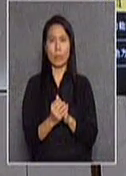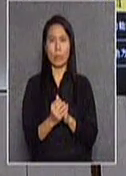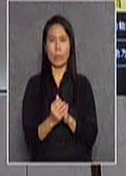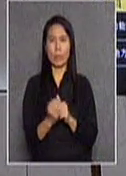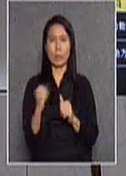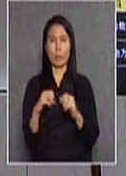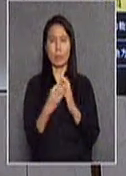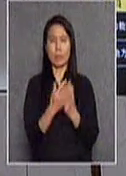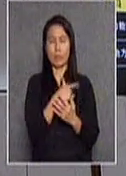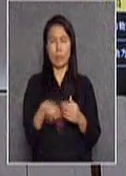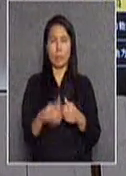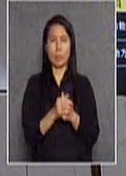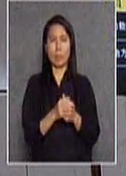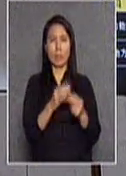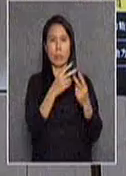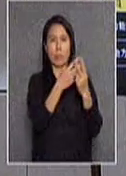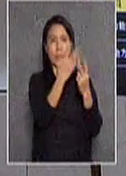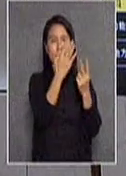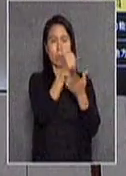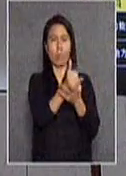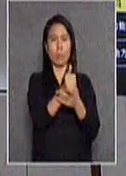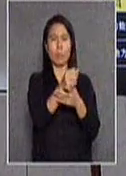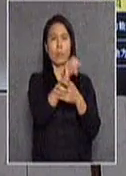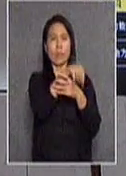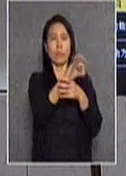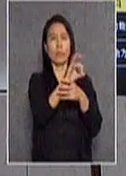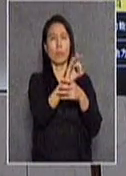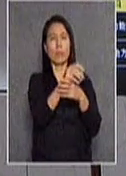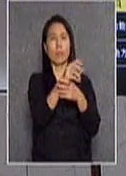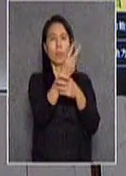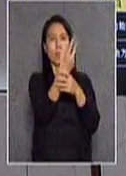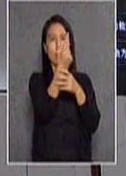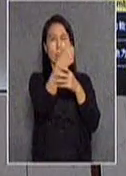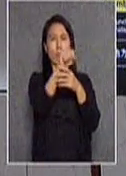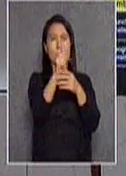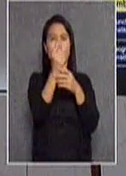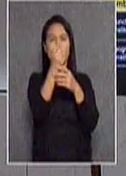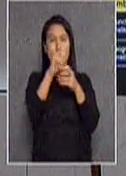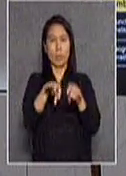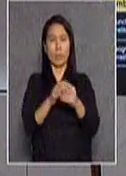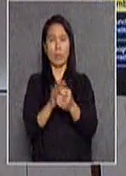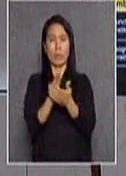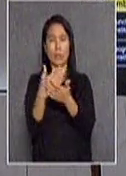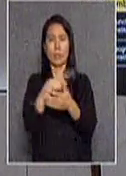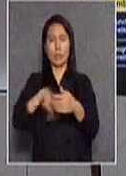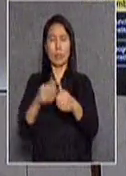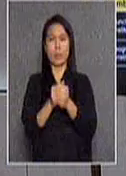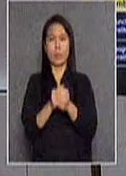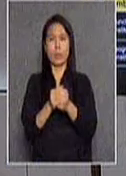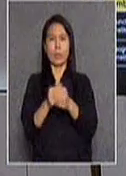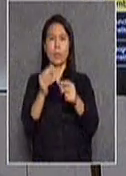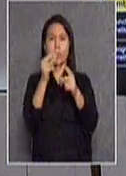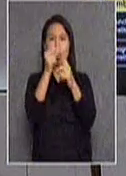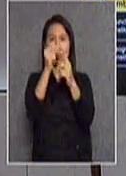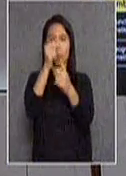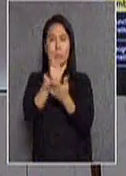功能團體選舉產生的議員24位出席，沒有人贊成，21位反對，1位棄權。分區直接選舉產生的議員